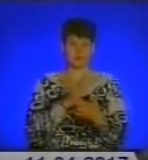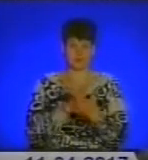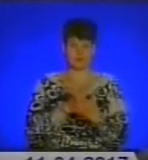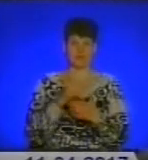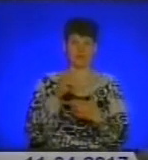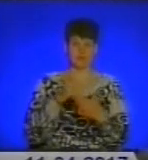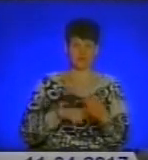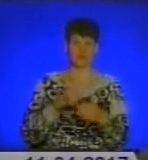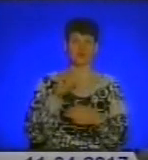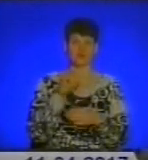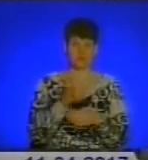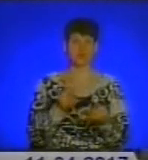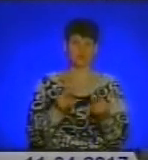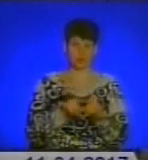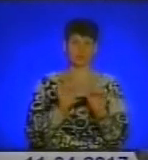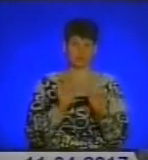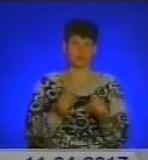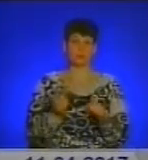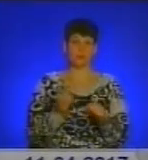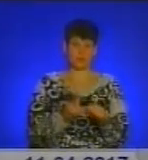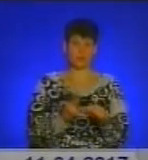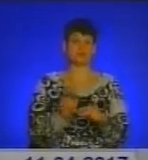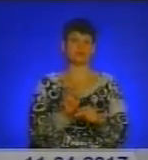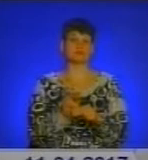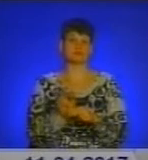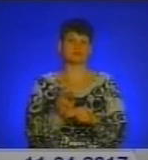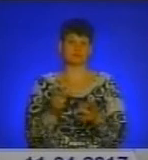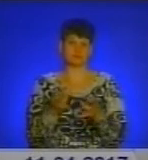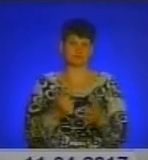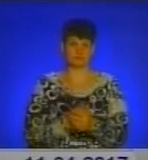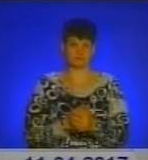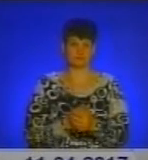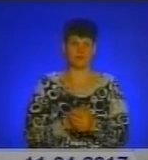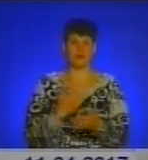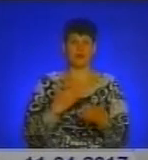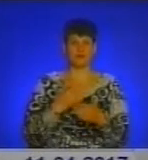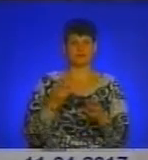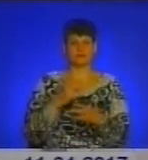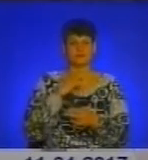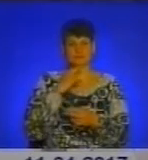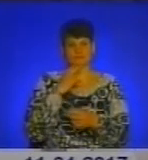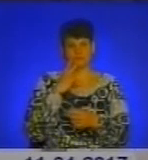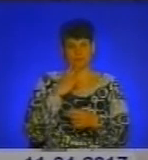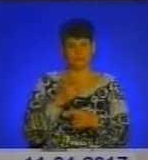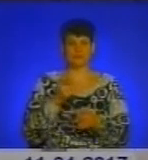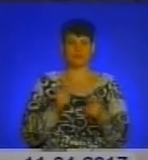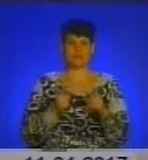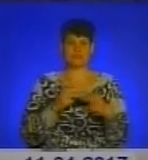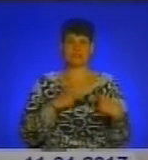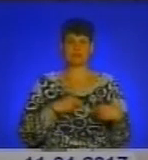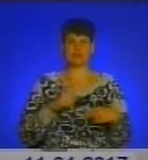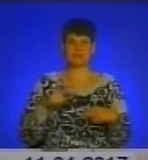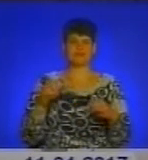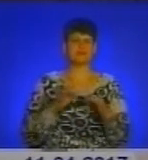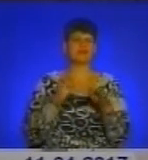що до них також можуть зайти аварійники, аби щось відремонтувати. Але будьте пильними, бо справжні працівники